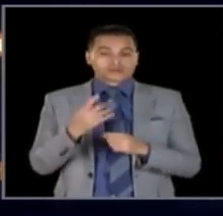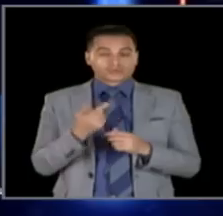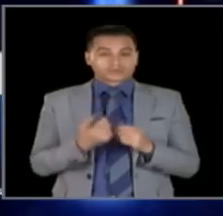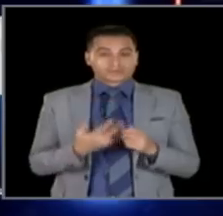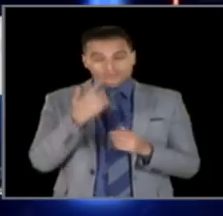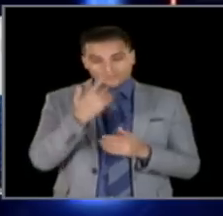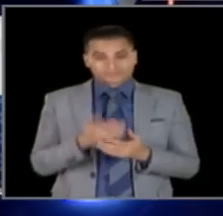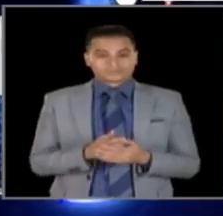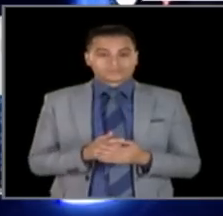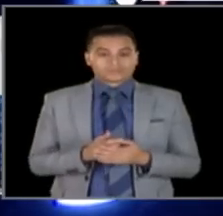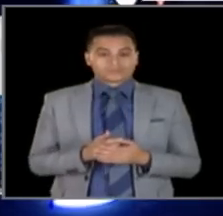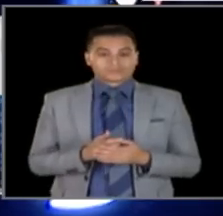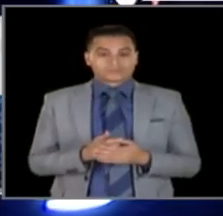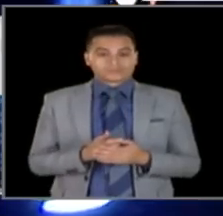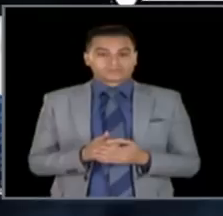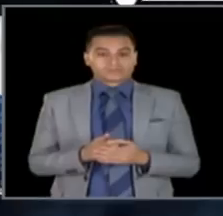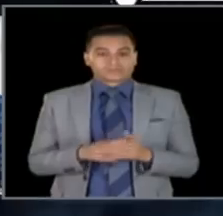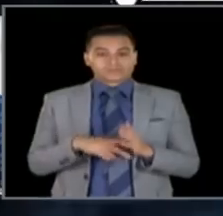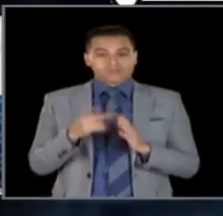ناقص 5: